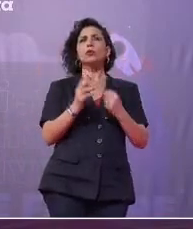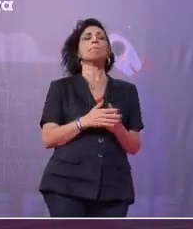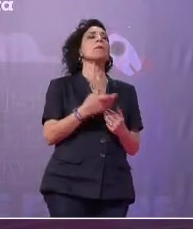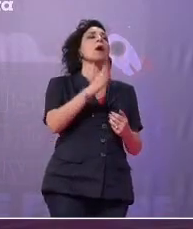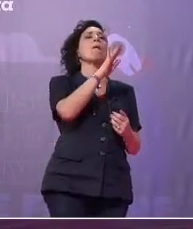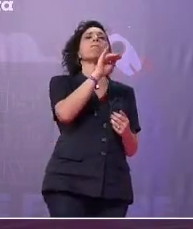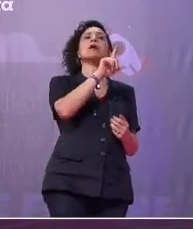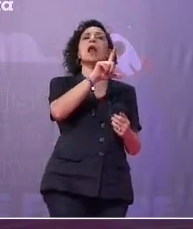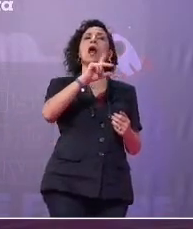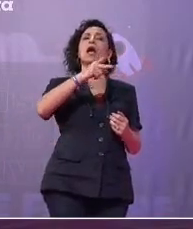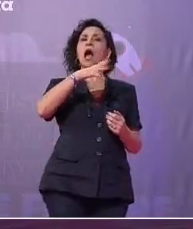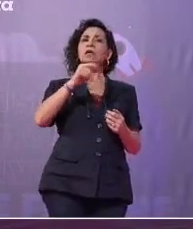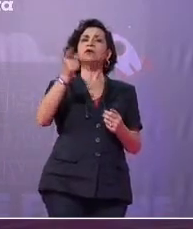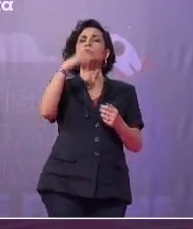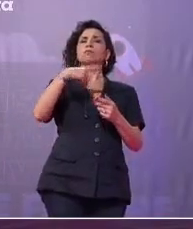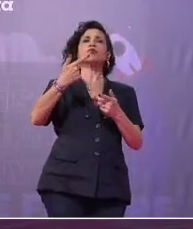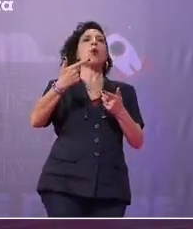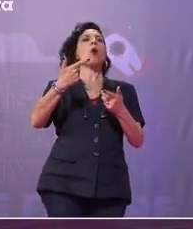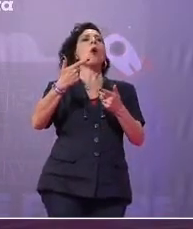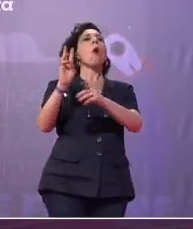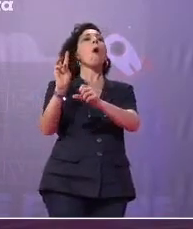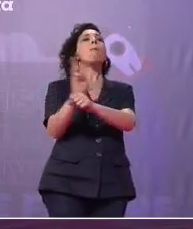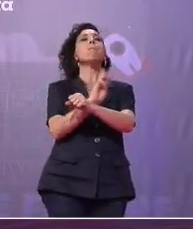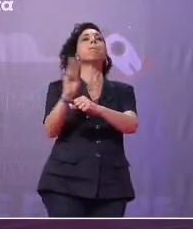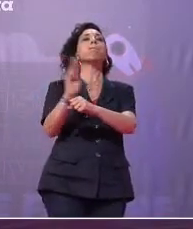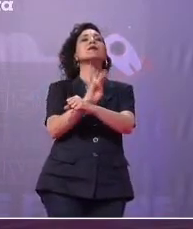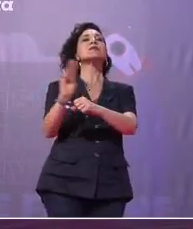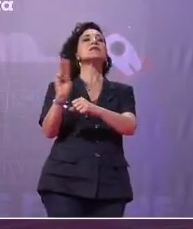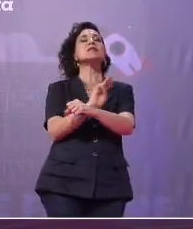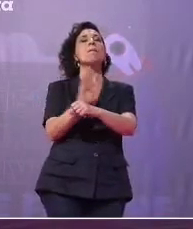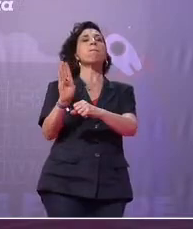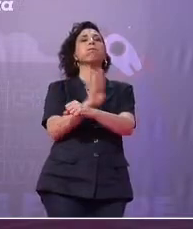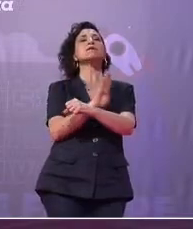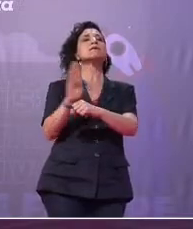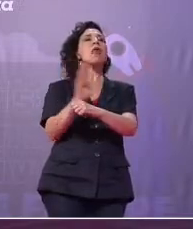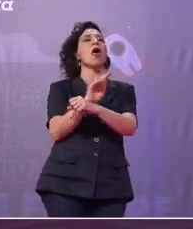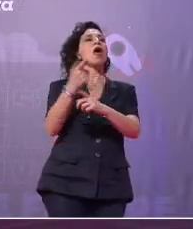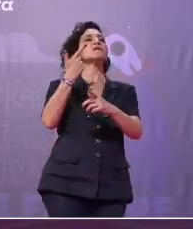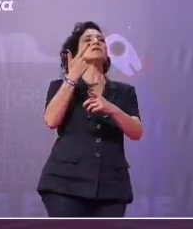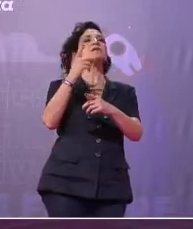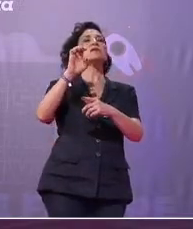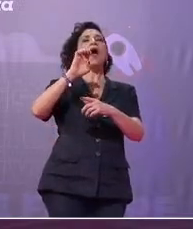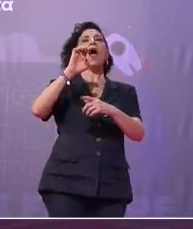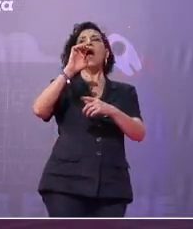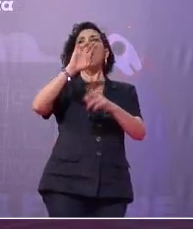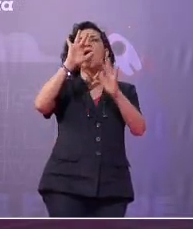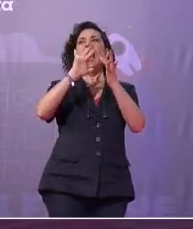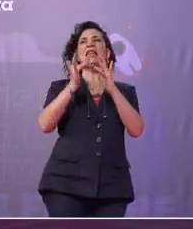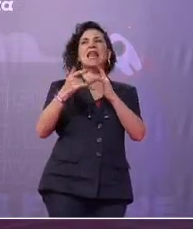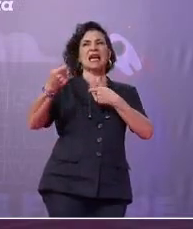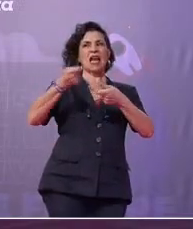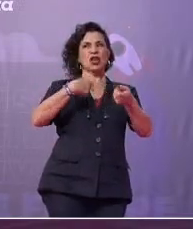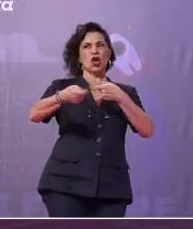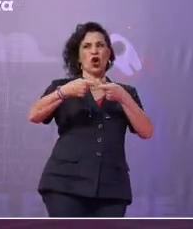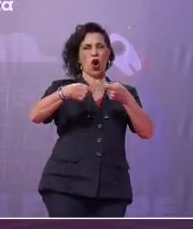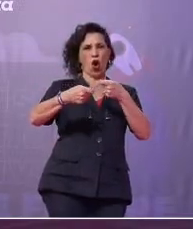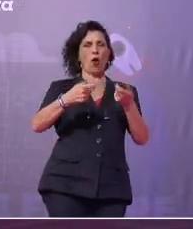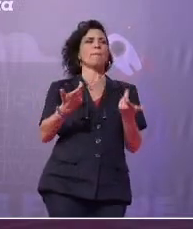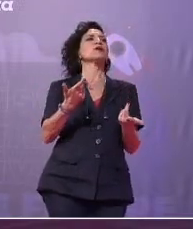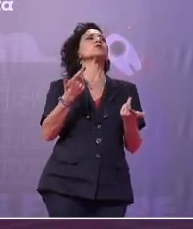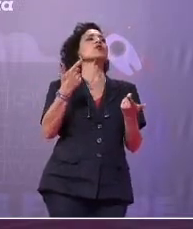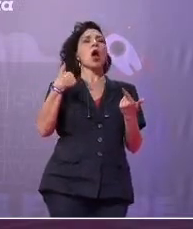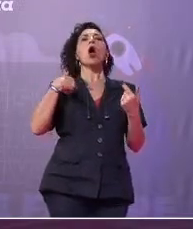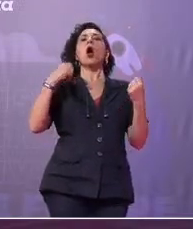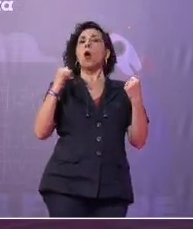Gates anche il business D e-commerce verrà completamente stravolto perché Perché non ho più bisogno di avere l'interazione con il sito e-commerce Posso